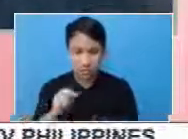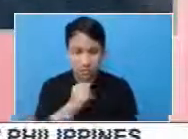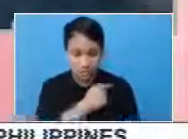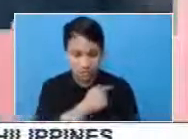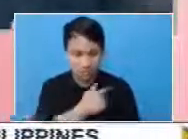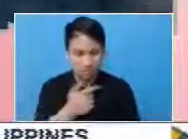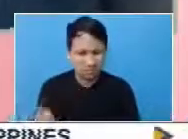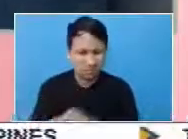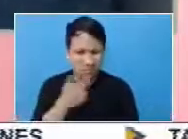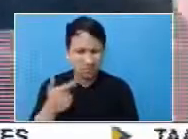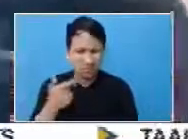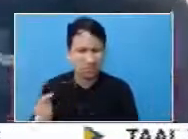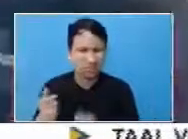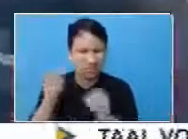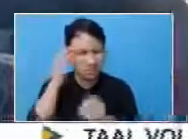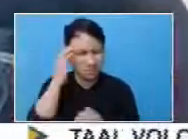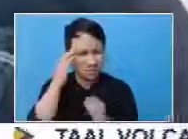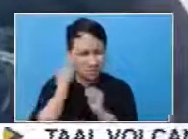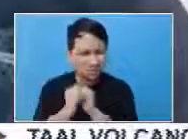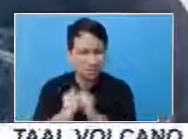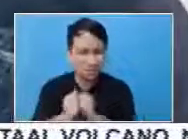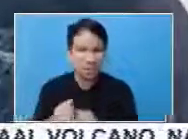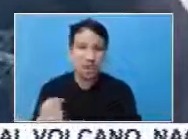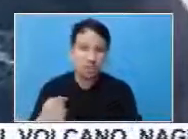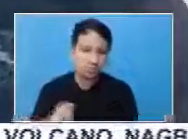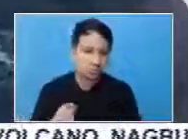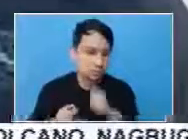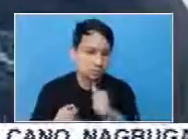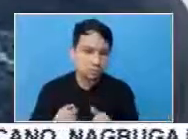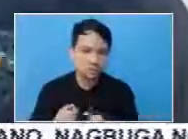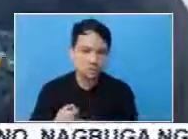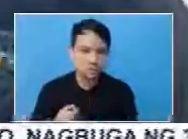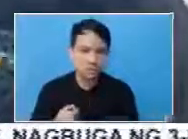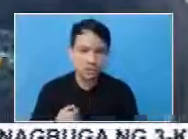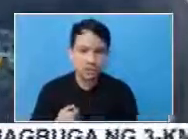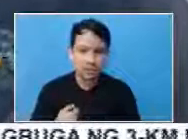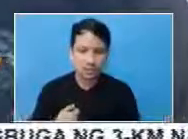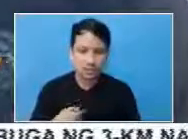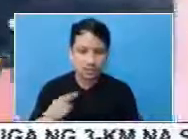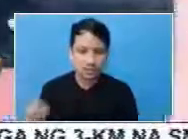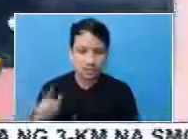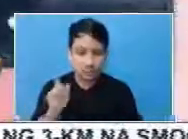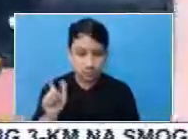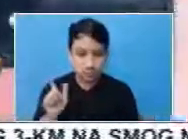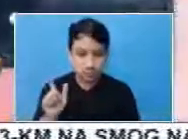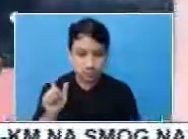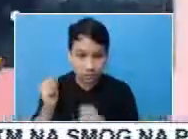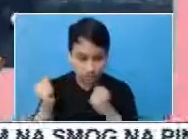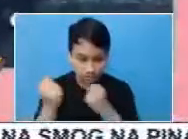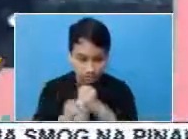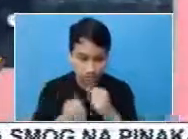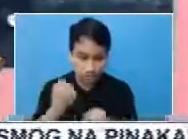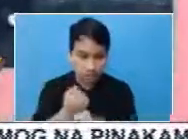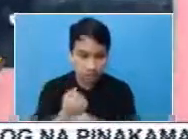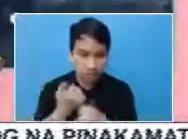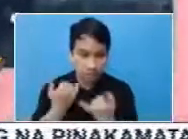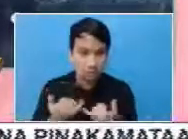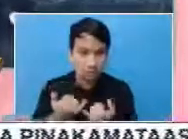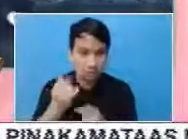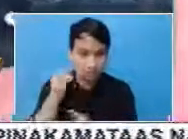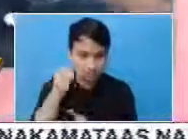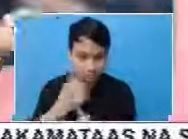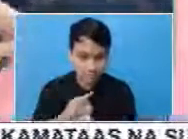Yun pa rin po yung patuloy natin na kinukuha ng mga impormasyon. Naghahanap po tayo ng mga tao makakapagbigay po ng account tungkol